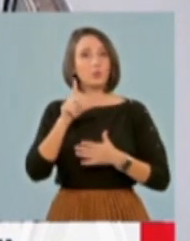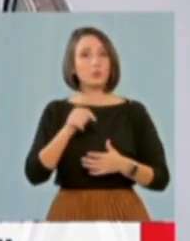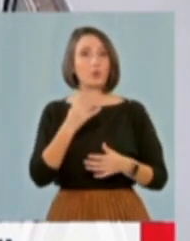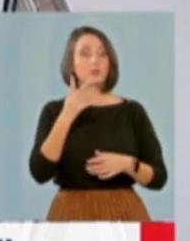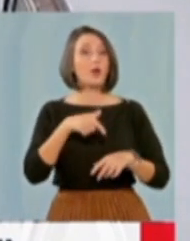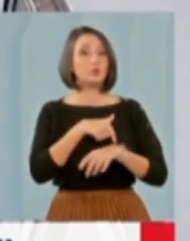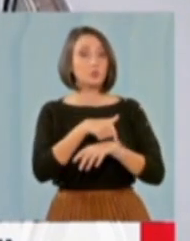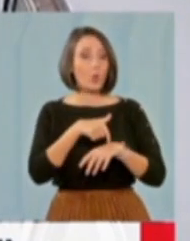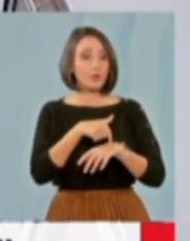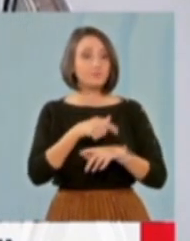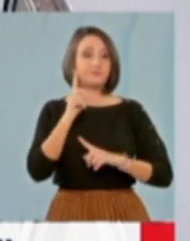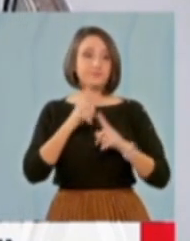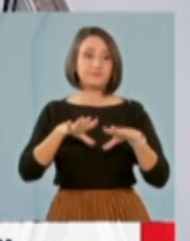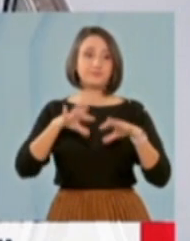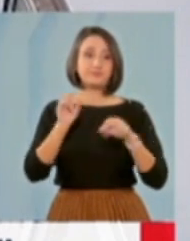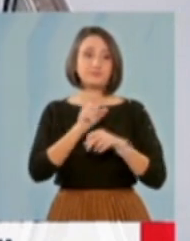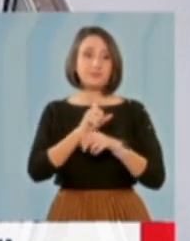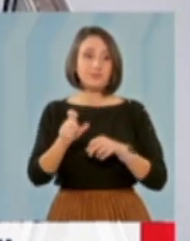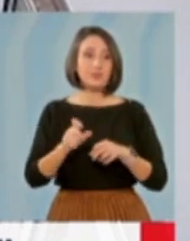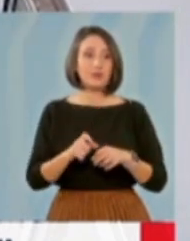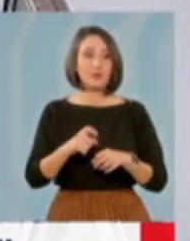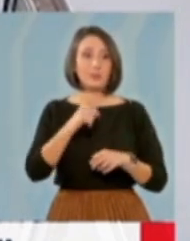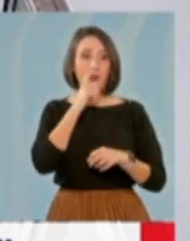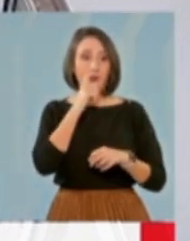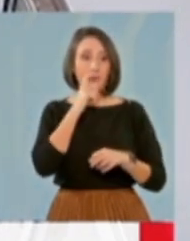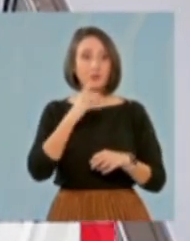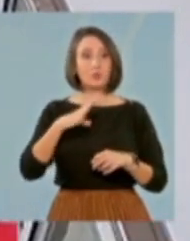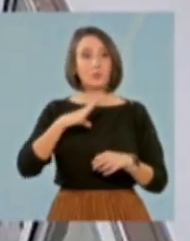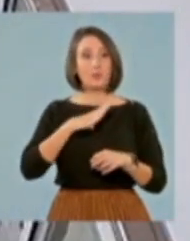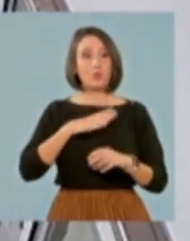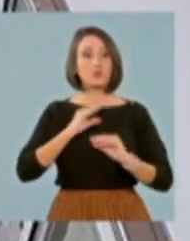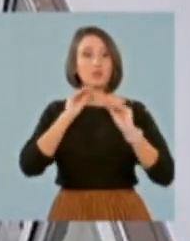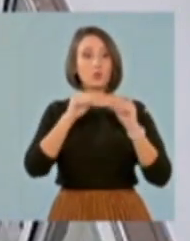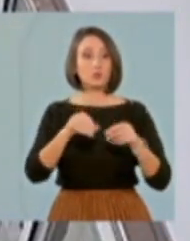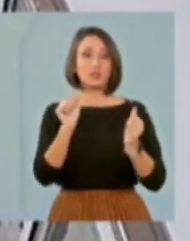de ore Dacă va fi găsit vinovat agresorul riscă să ajungă după gratii